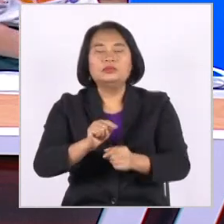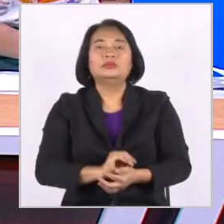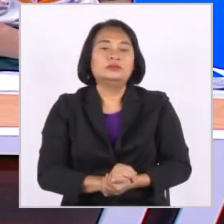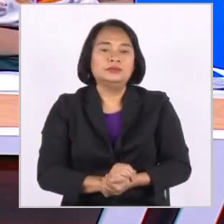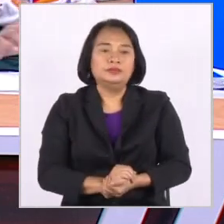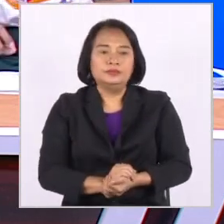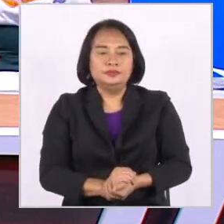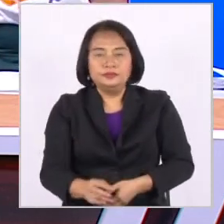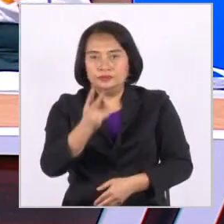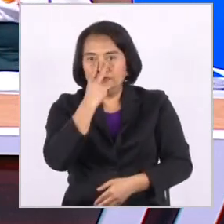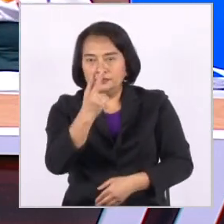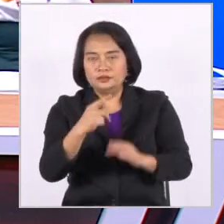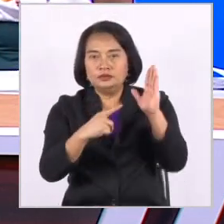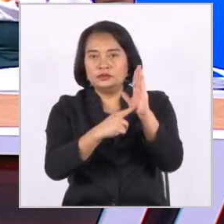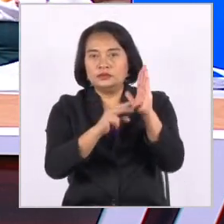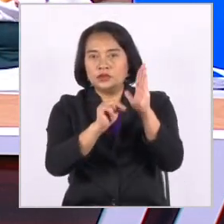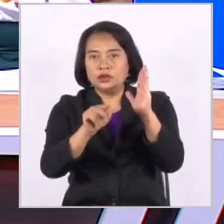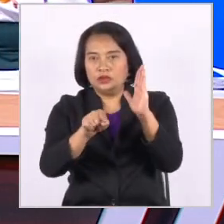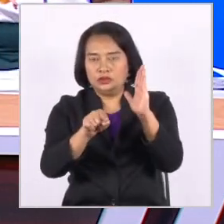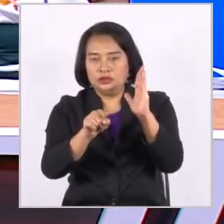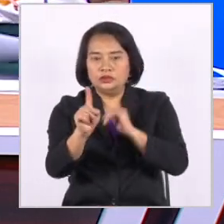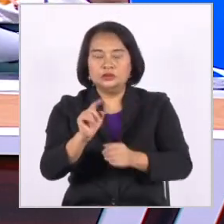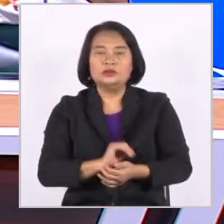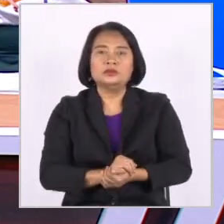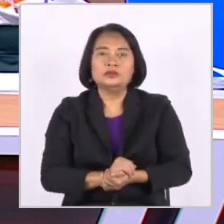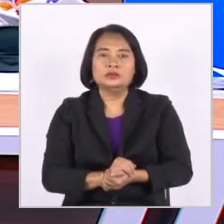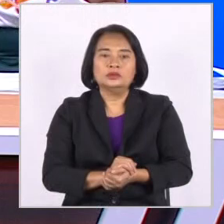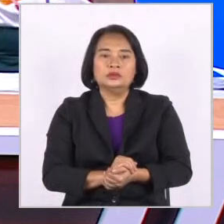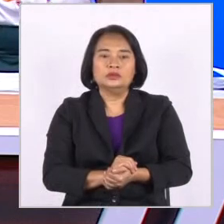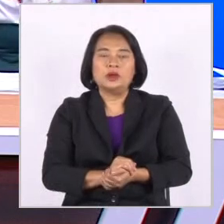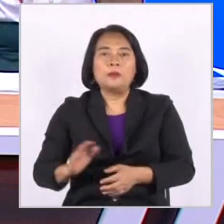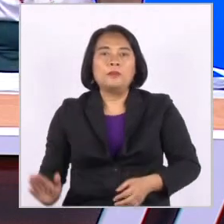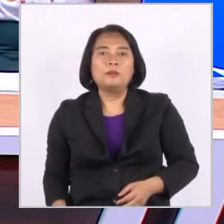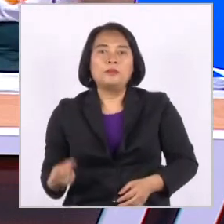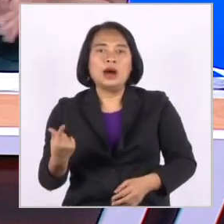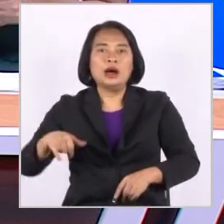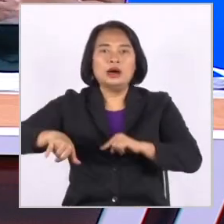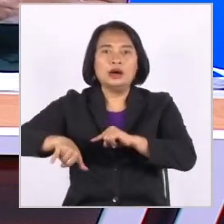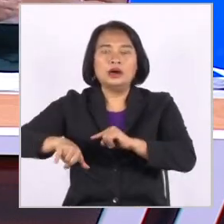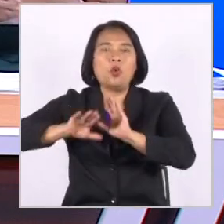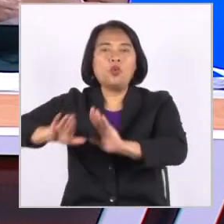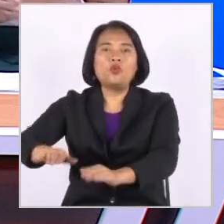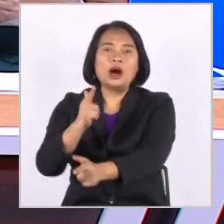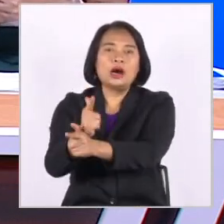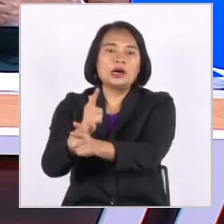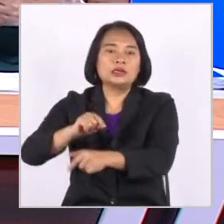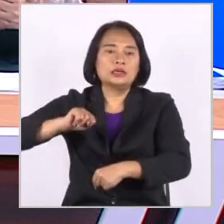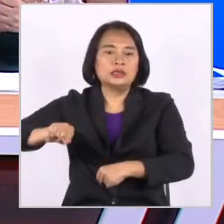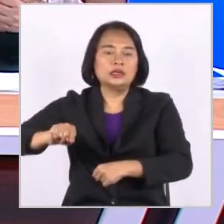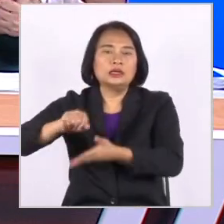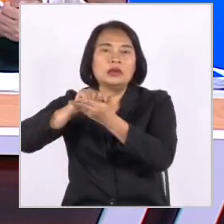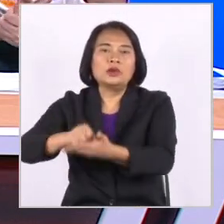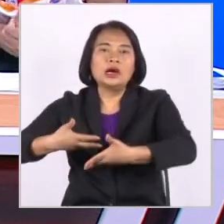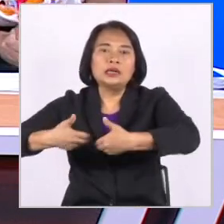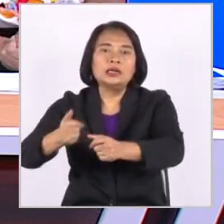คุณผู้ชมไปดูเหตุการณ์ที่นนทบุรีหน่อยอันนี้เป็นทุกข์ของคนที่เขามีสุนัขแล้วก็ไปฝากเลี้ยงไว้ที่สถานบริการรับเลี้ยง